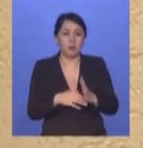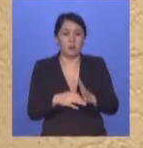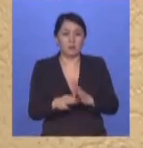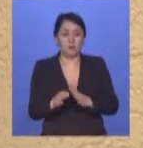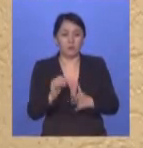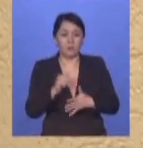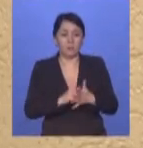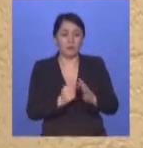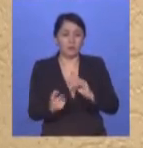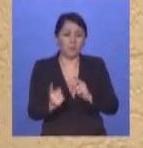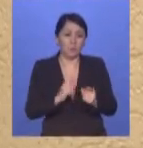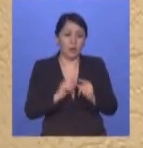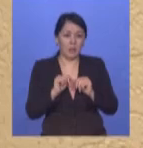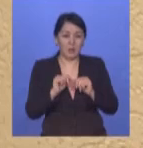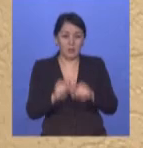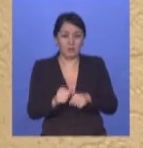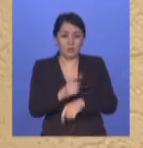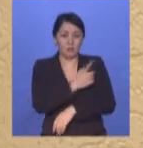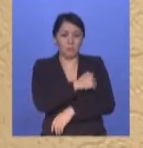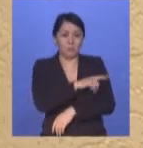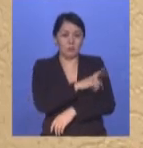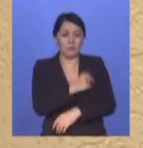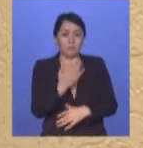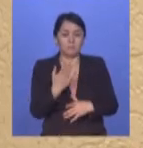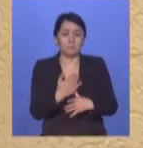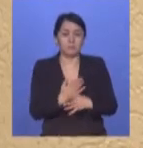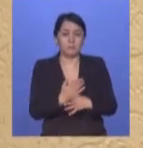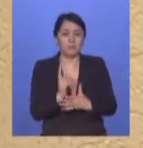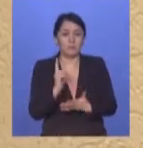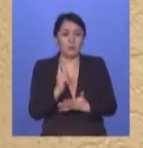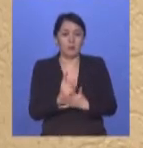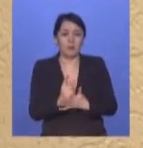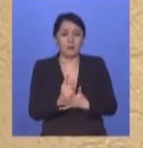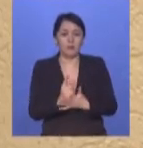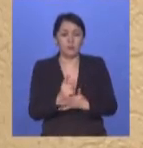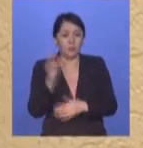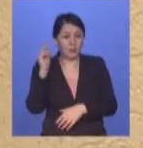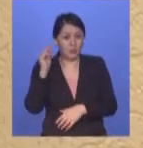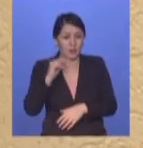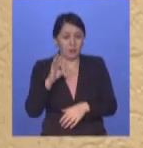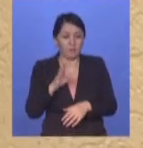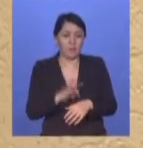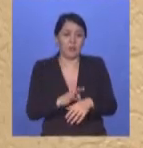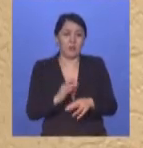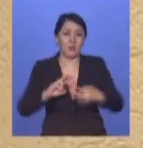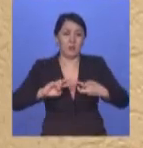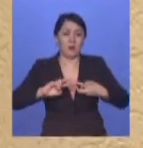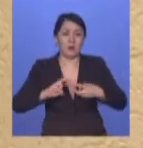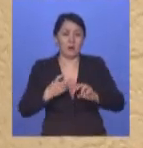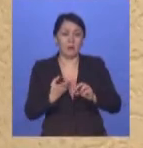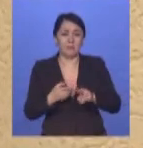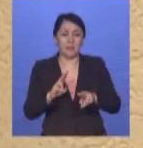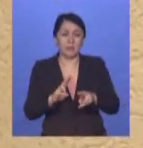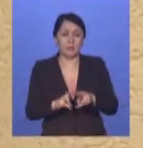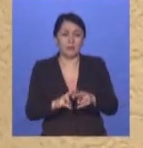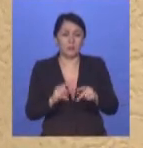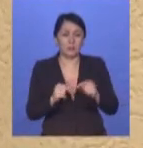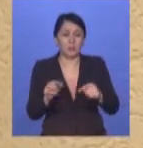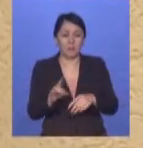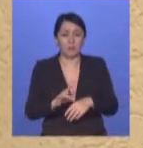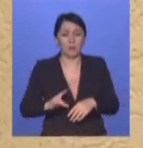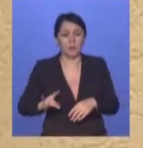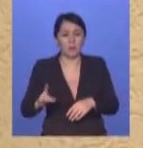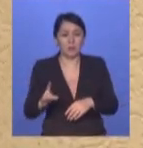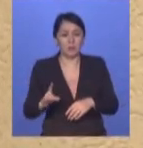салдарымен күресуге әбден болады. Науқас медициналық көмекке уақытылы жүгінуі тиіс. Ауру саны көп тіркелген елді мекендердегі көрсеткішке қарап, басқа өңірлерде